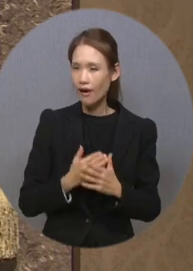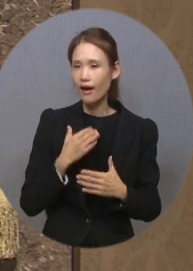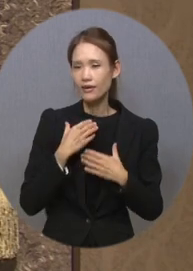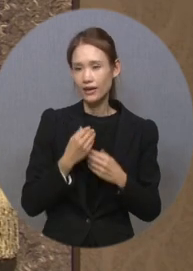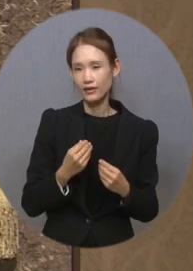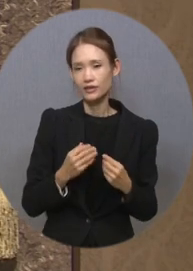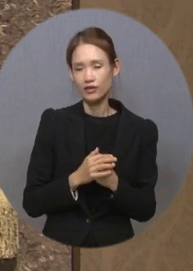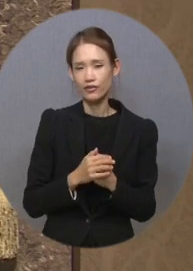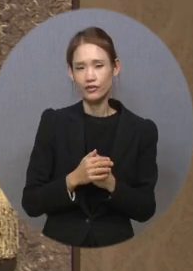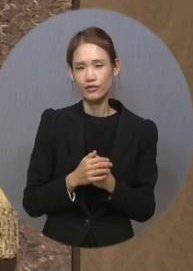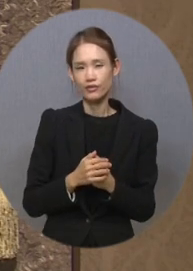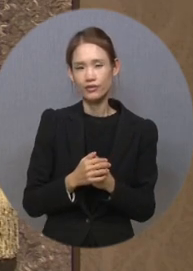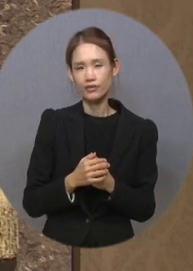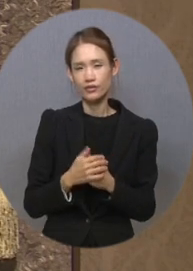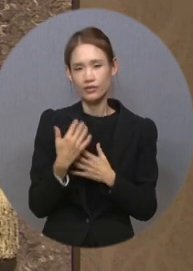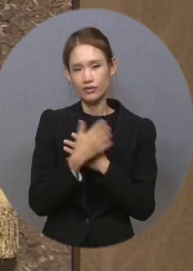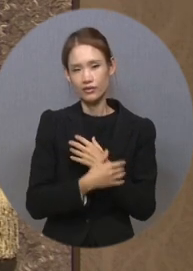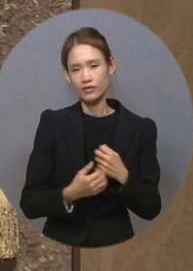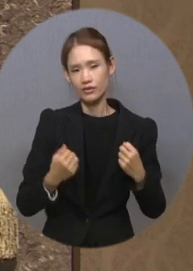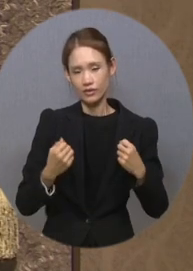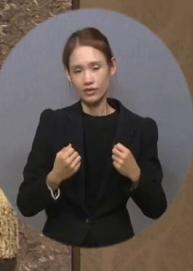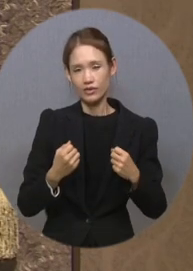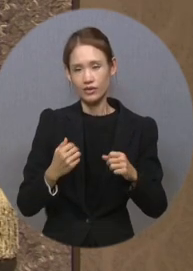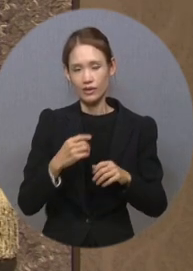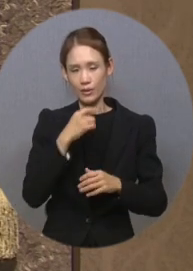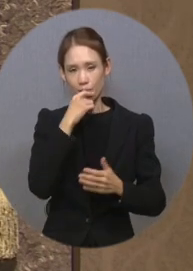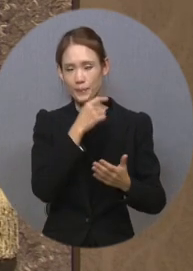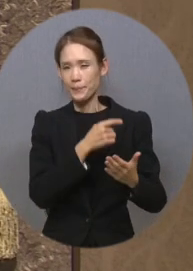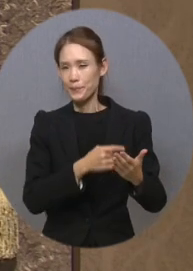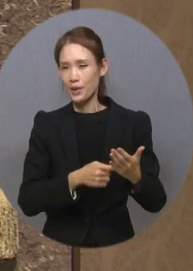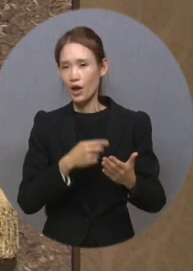해서 안전하게 또 건강에 해치지 않도록